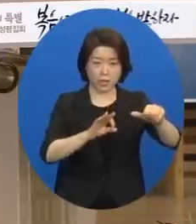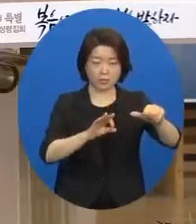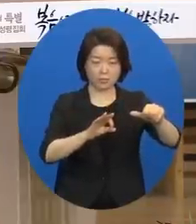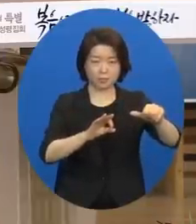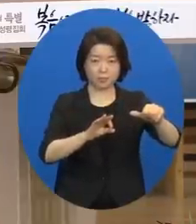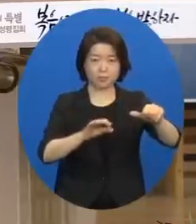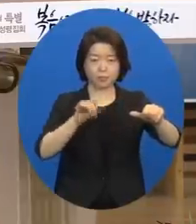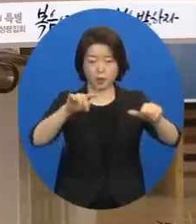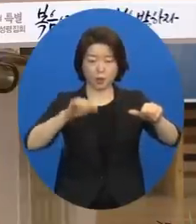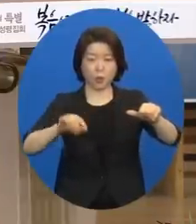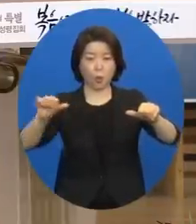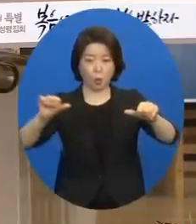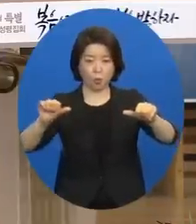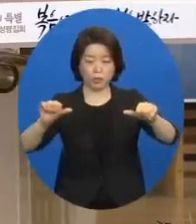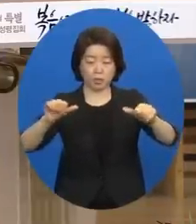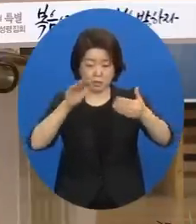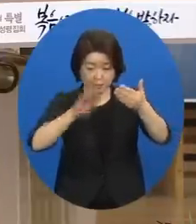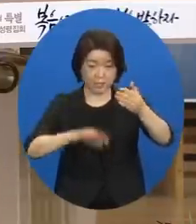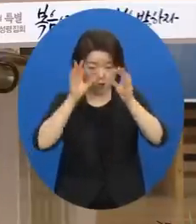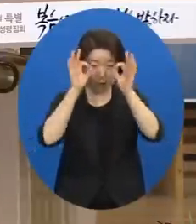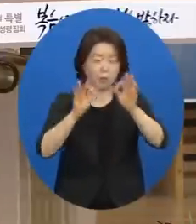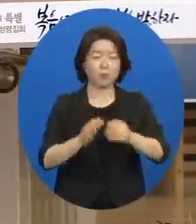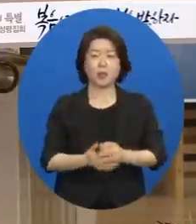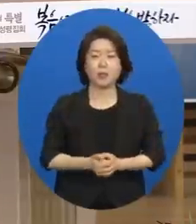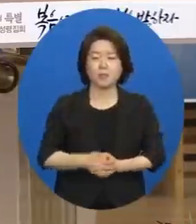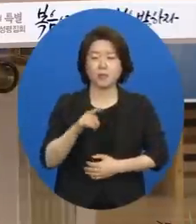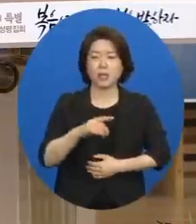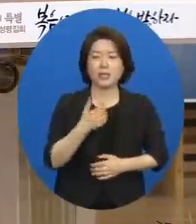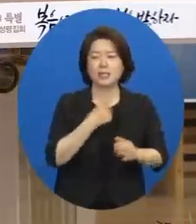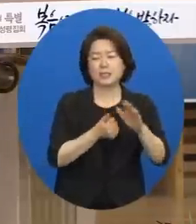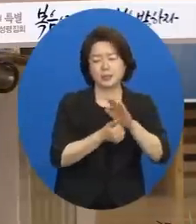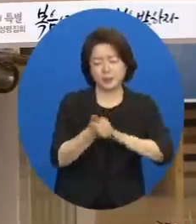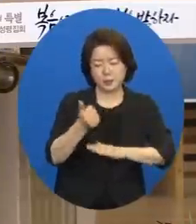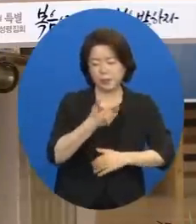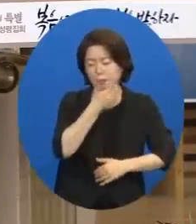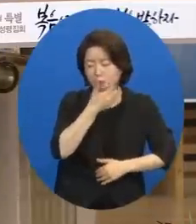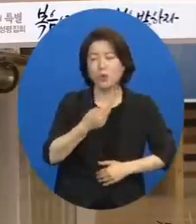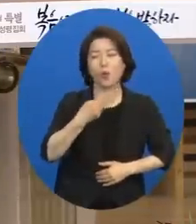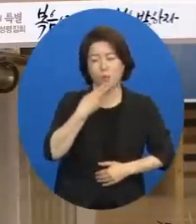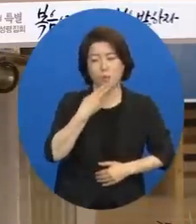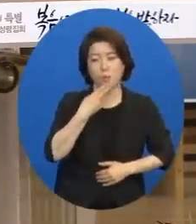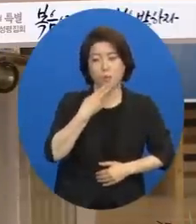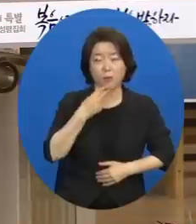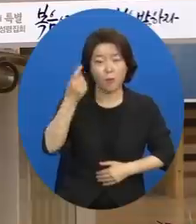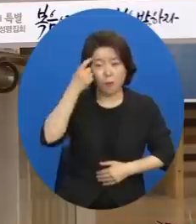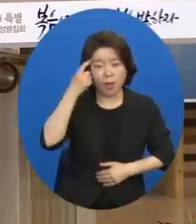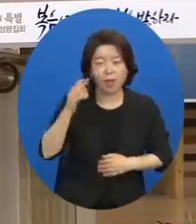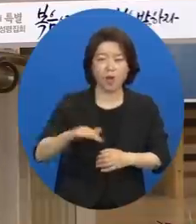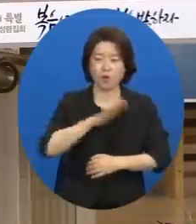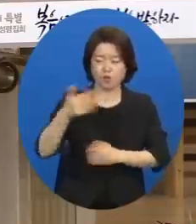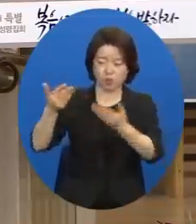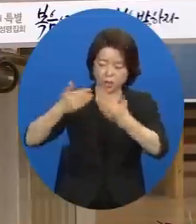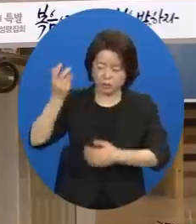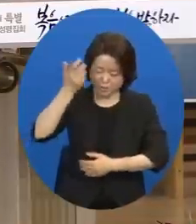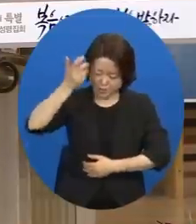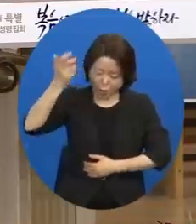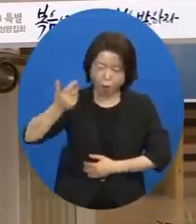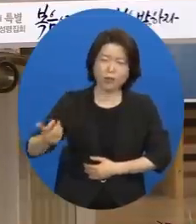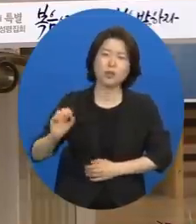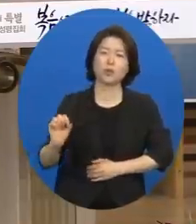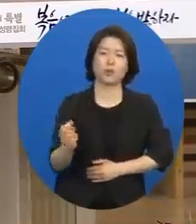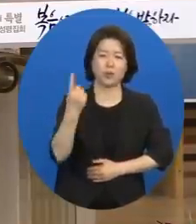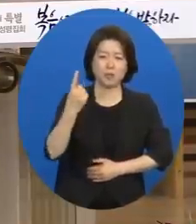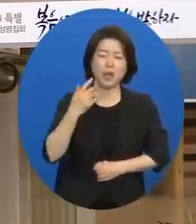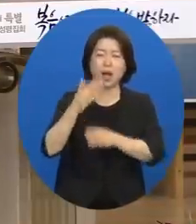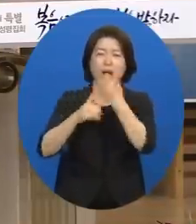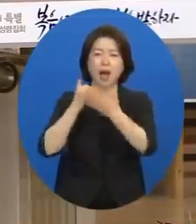로마서 5장 5절 이하에 이 소망이 부끄럽지 아니함은 우리에게 주신 성령으로 말미암아